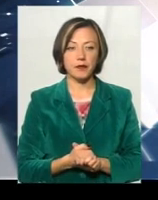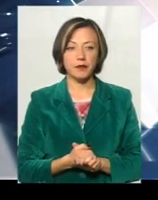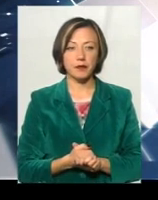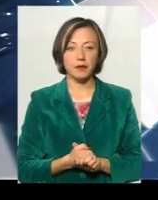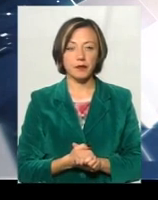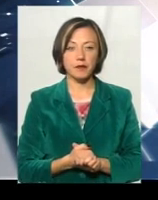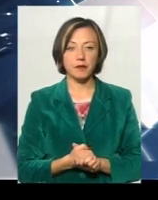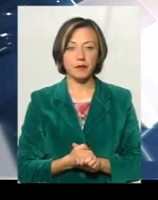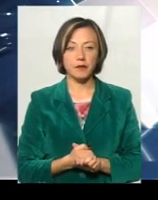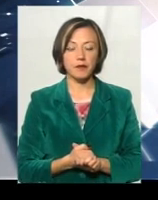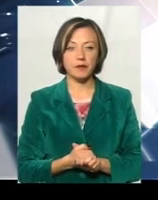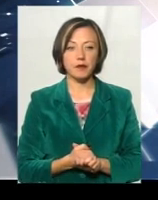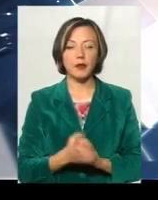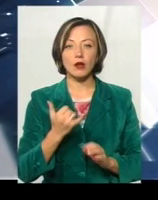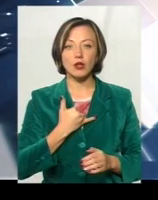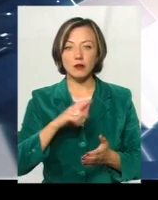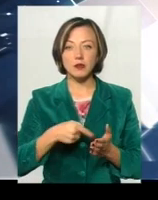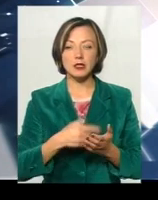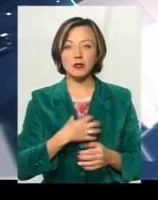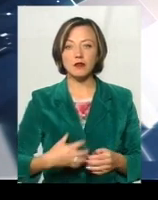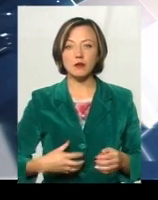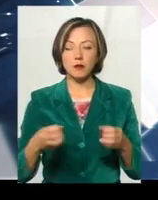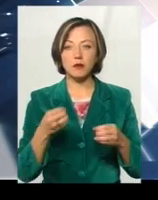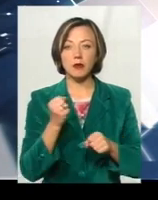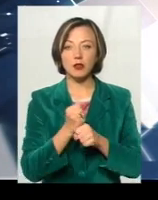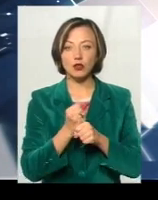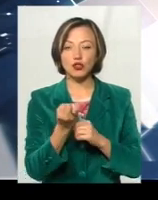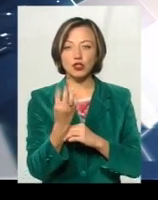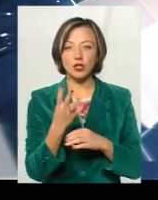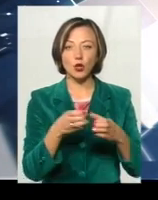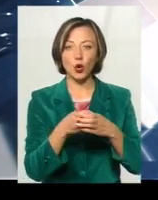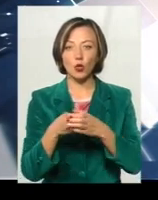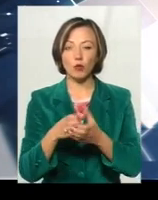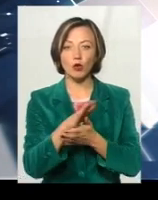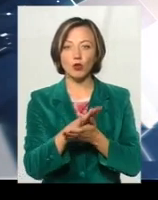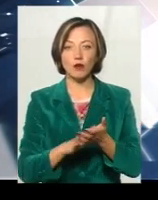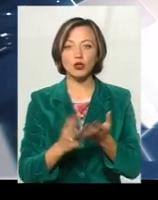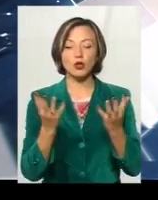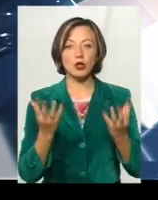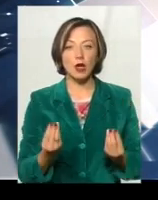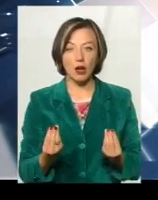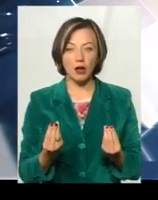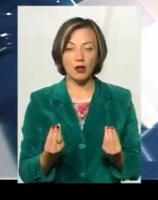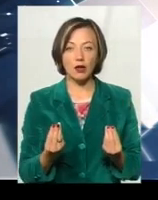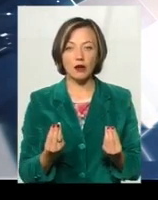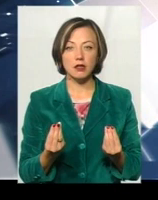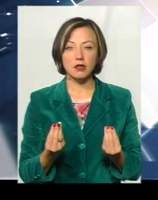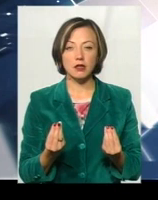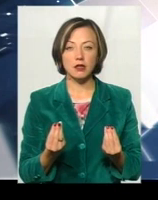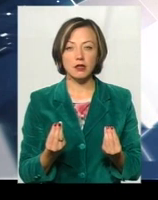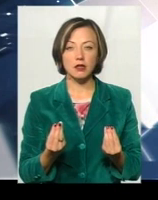У Славуті працює на сьогоднішній день 14 груп продовженого дня. Задіяно